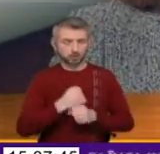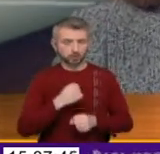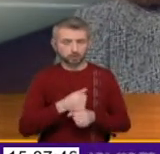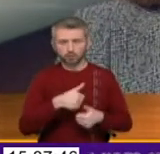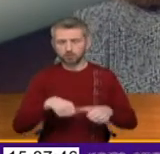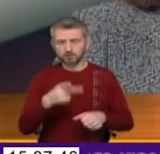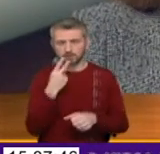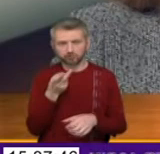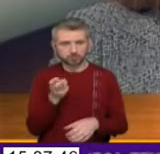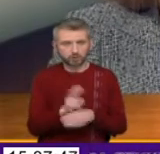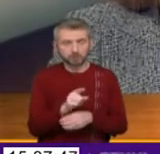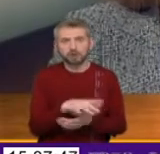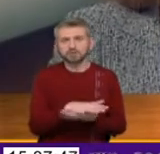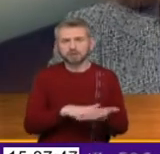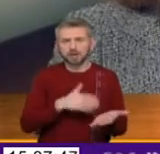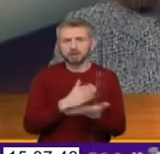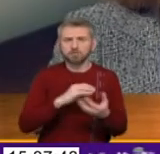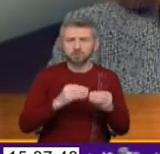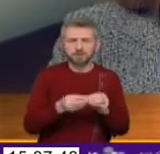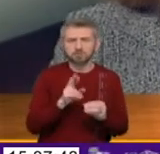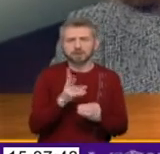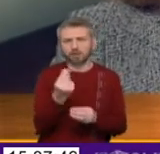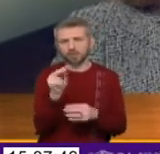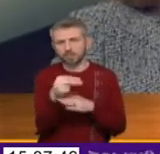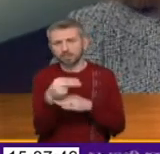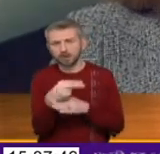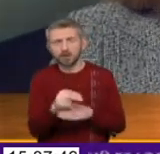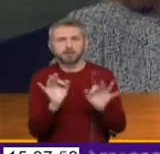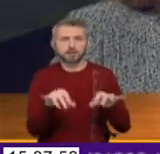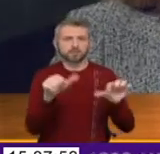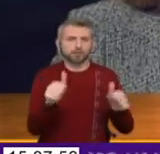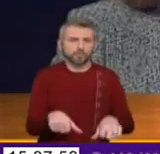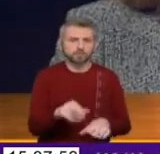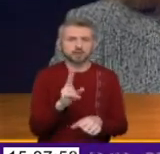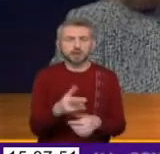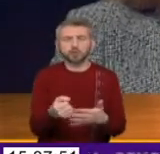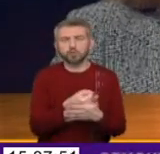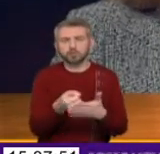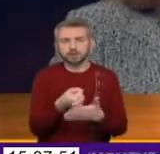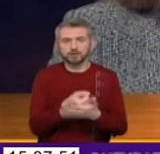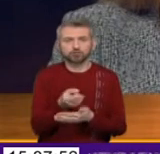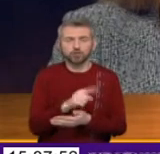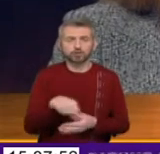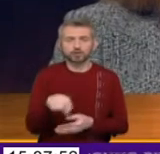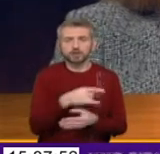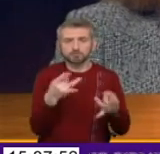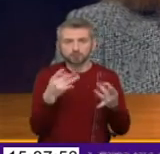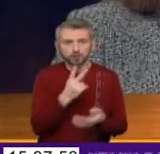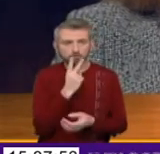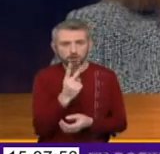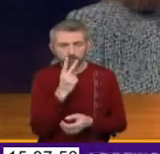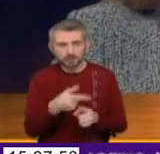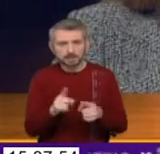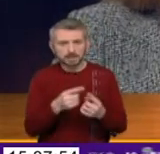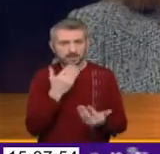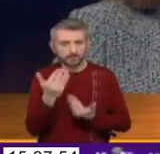завжди виходить. Там далі є проблеми, як це перерахувати, як це правильно оформити, як добитися до того, щоб вони просто продивилися це